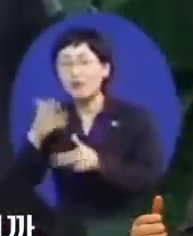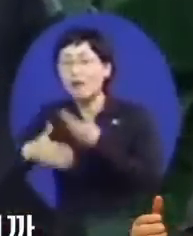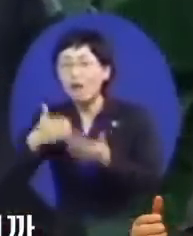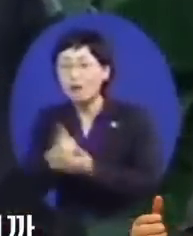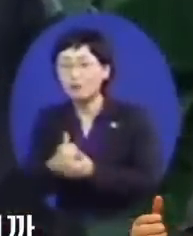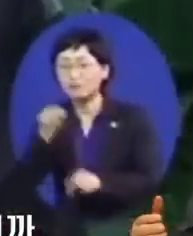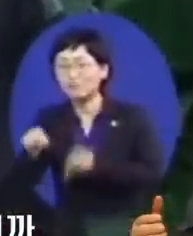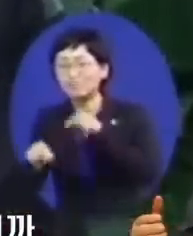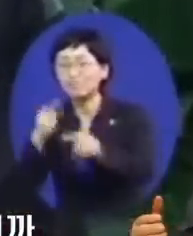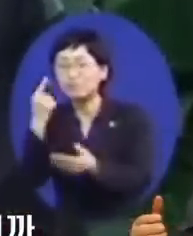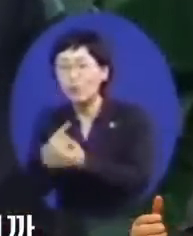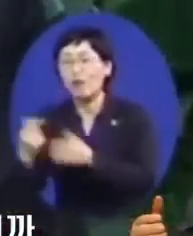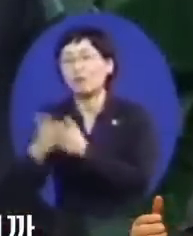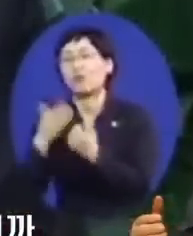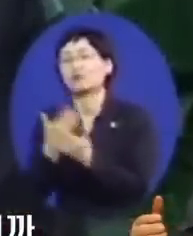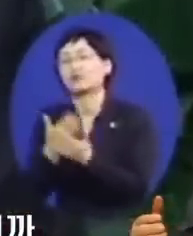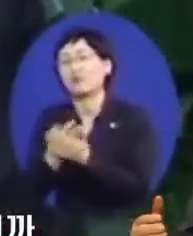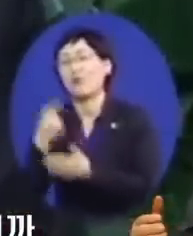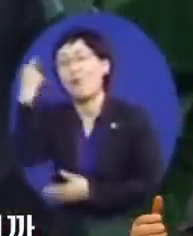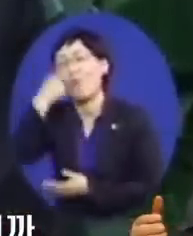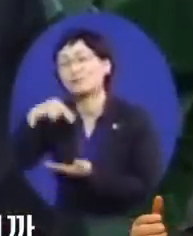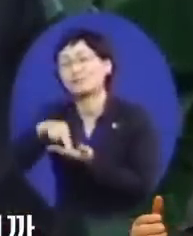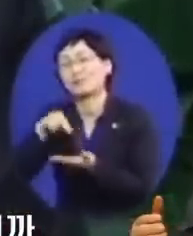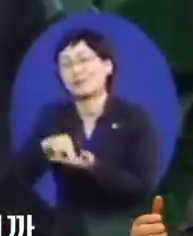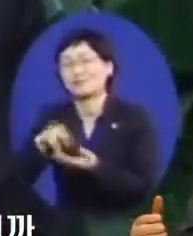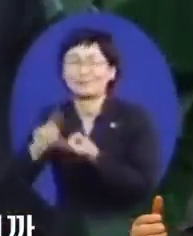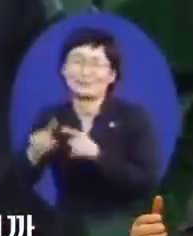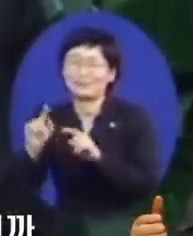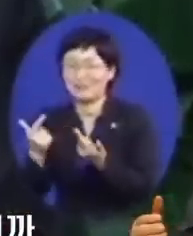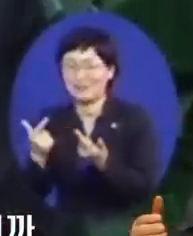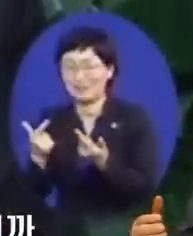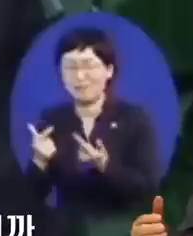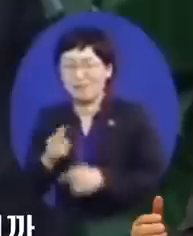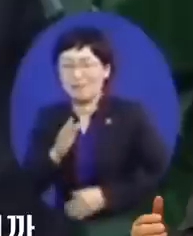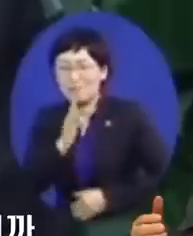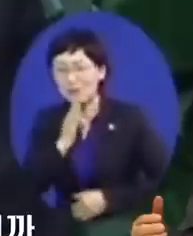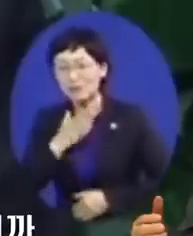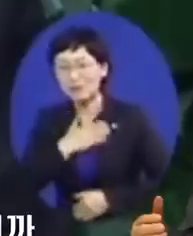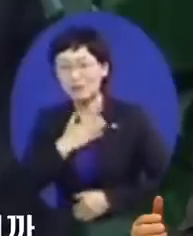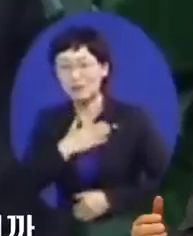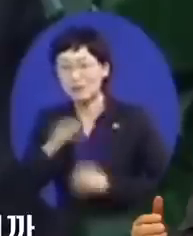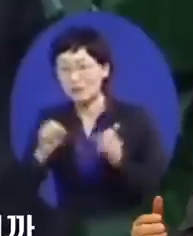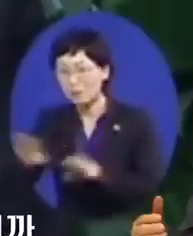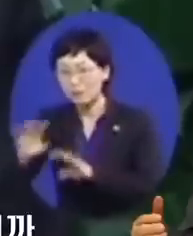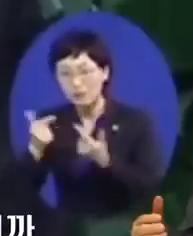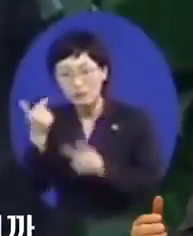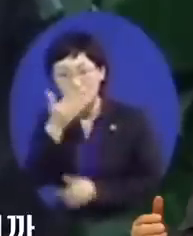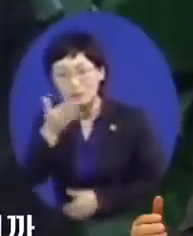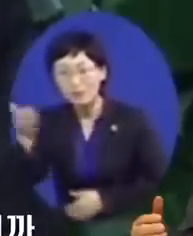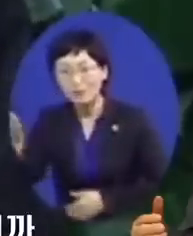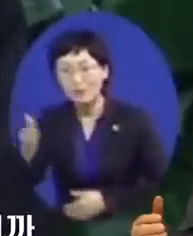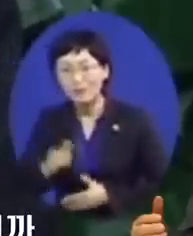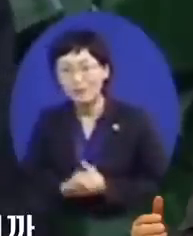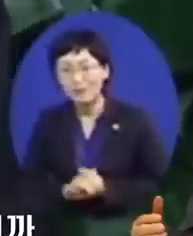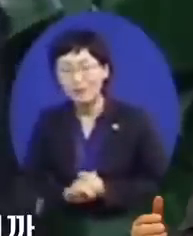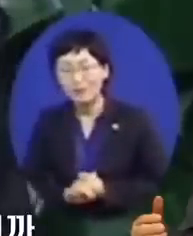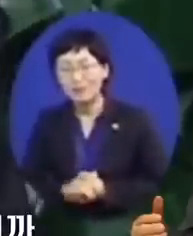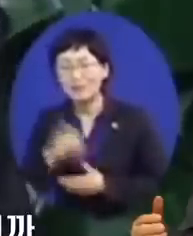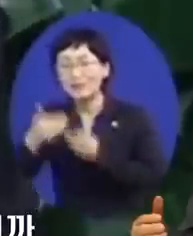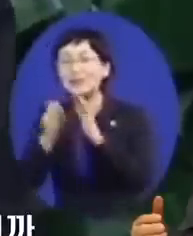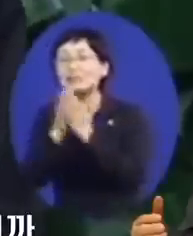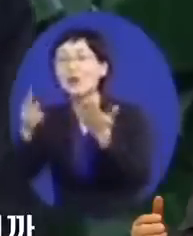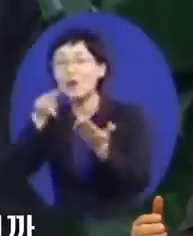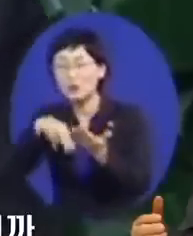나와서 도와달라고 할 체면이 서지 않습니다. 정말 나를 버리지 않을까요? 성경